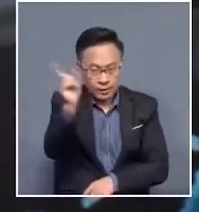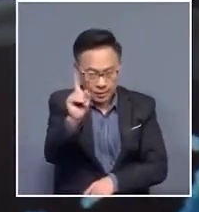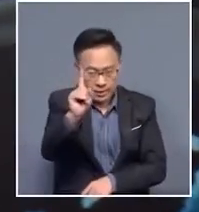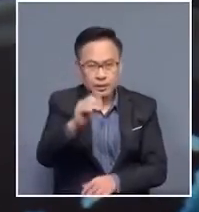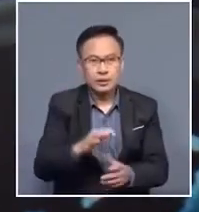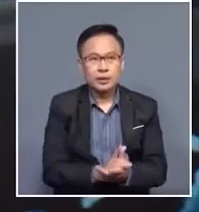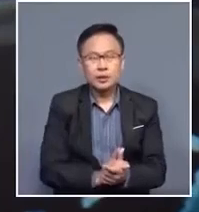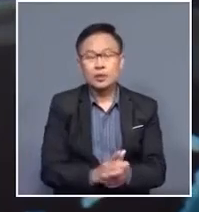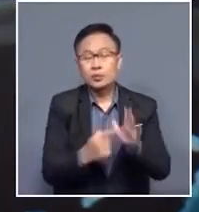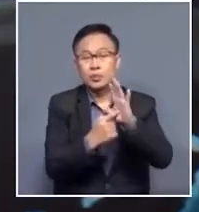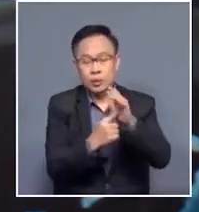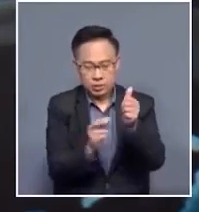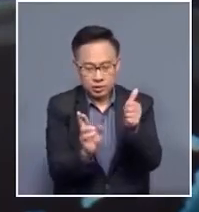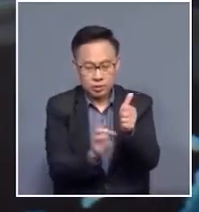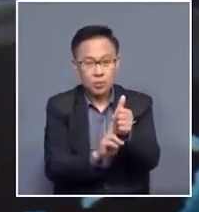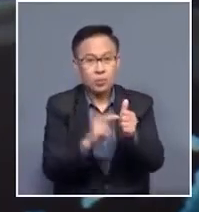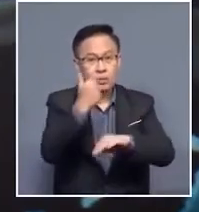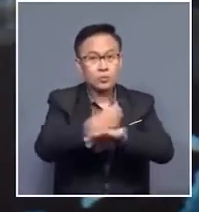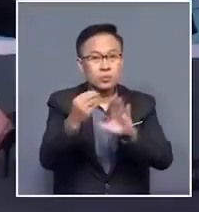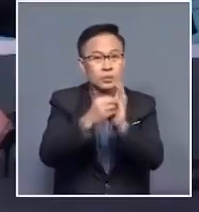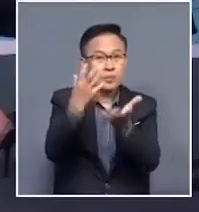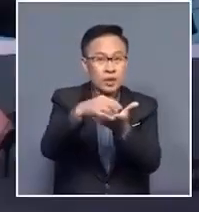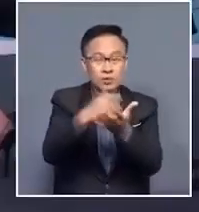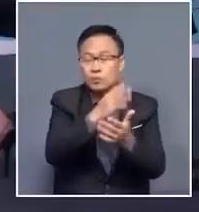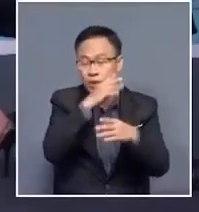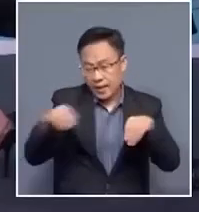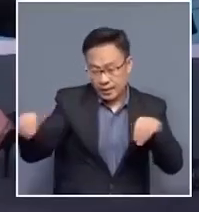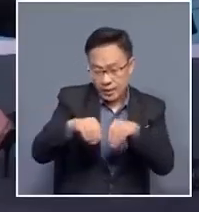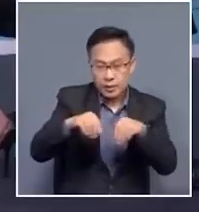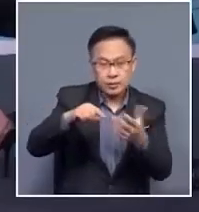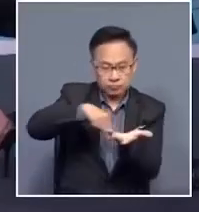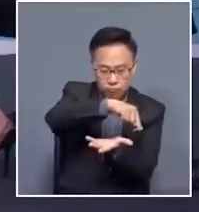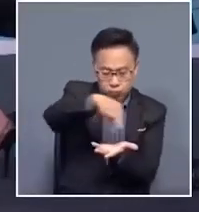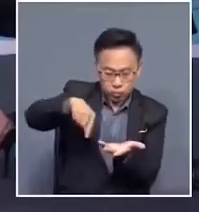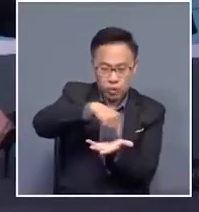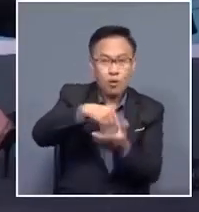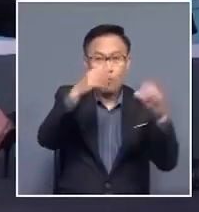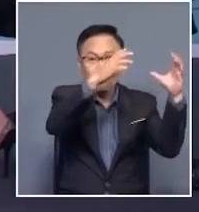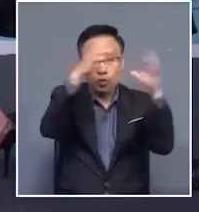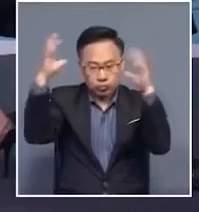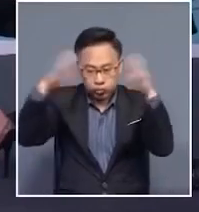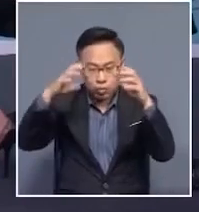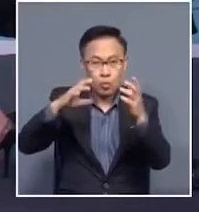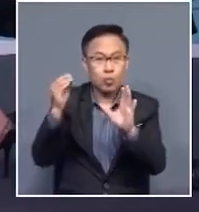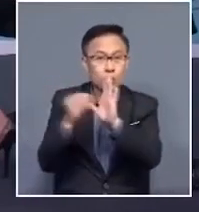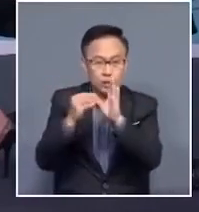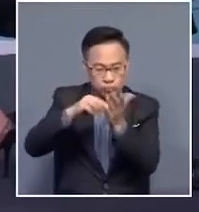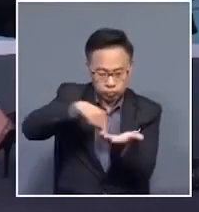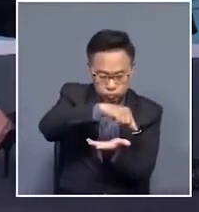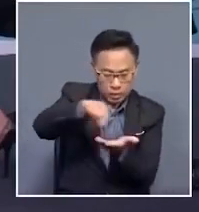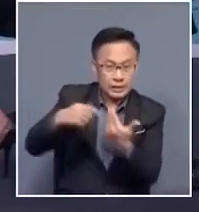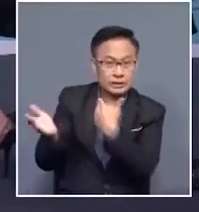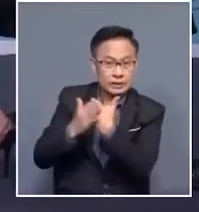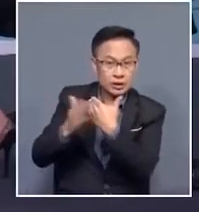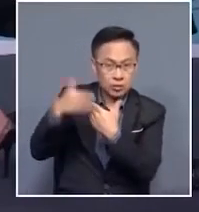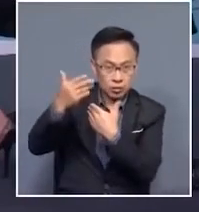ผู้ว่าท่านได้ชี้แจงเมื่อสักครู่นี้ก็คือถ้าเกิดมีเรดาร์ของกทมทั้งสองที่เนี่ย ค ือคาดว่าจะมีฝนตกส่วนใหญ่รอยแรก